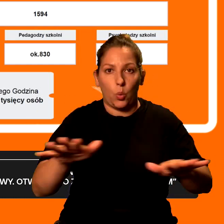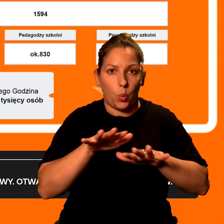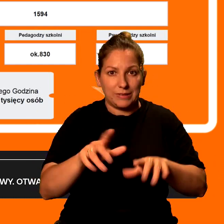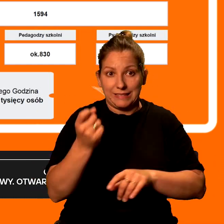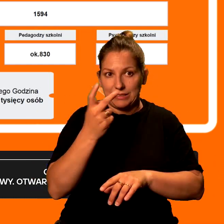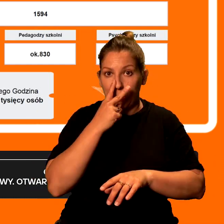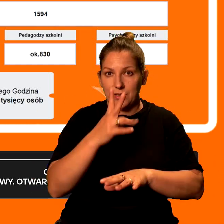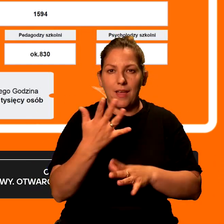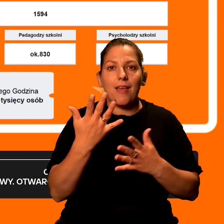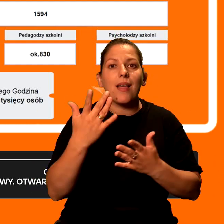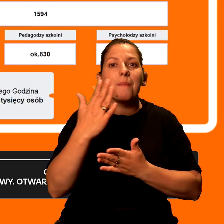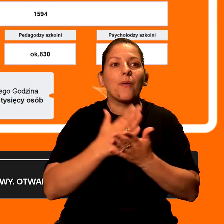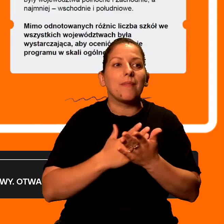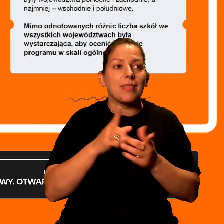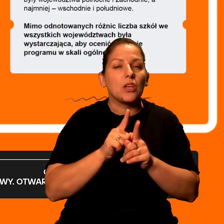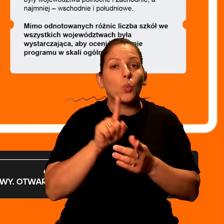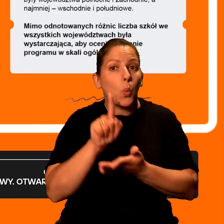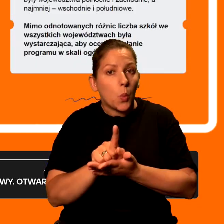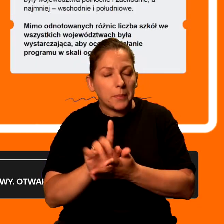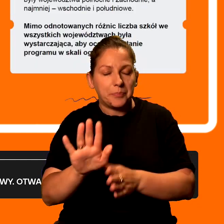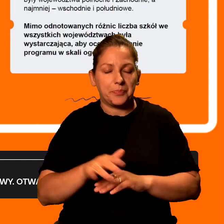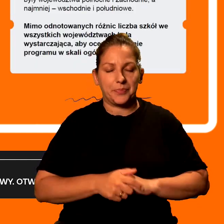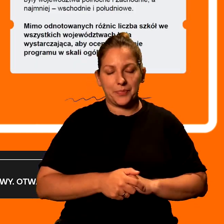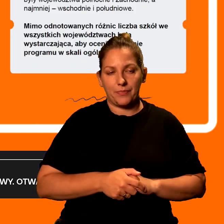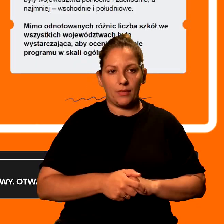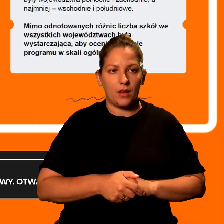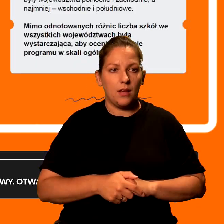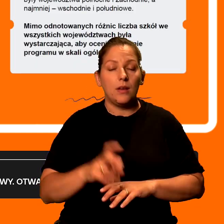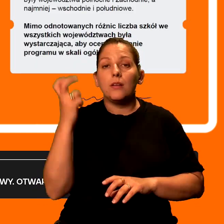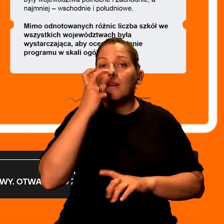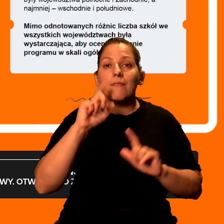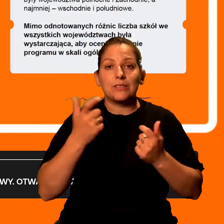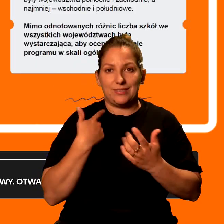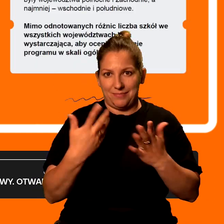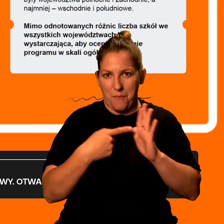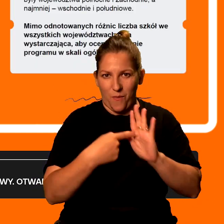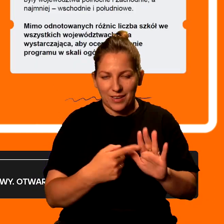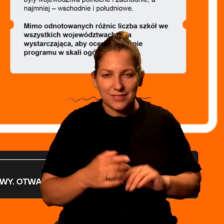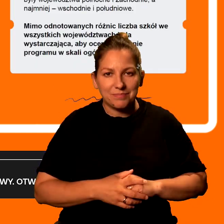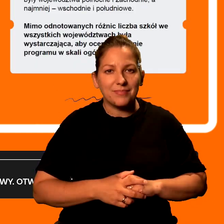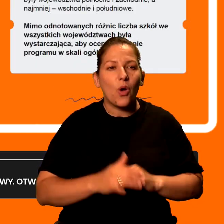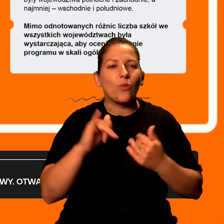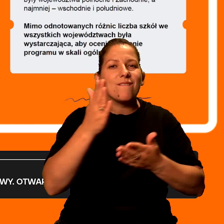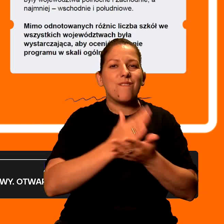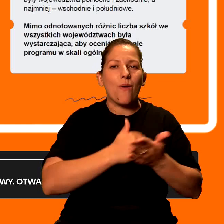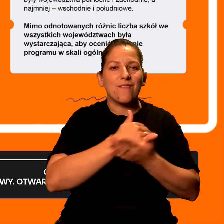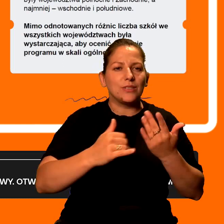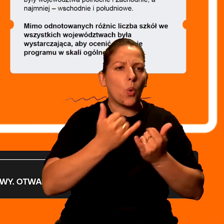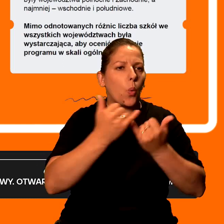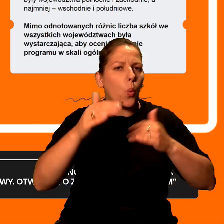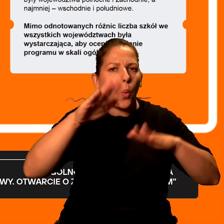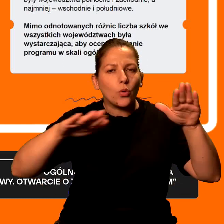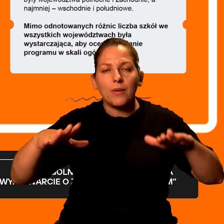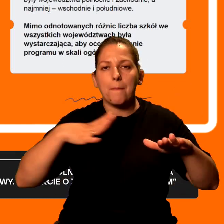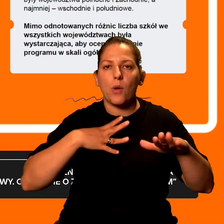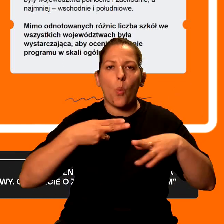zaraz, na ile był programem jednocześnie udanym. To, co jeszcze ciekawe i chciałem to pokazać, to w różnych województwach różny był